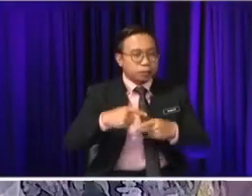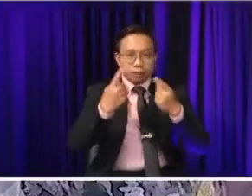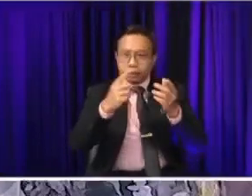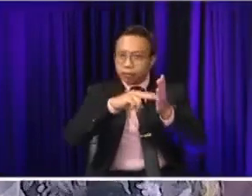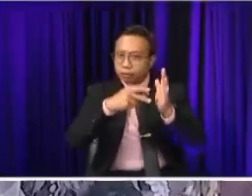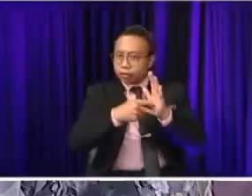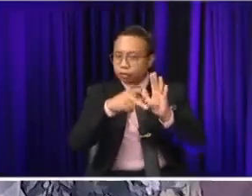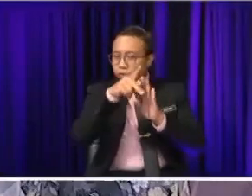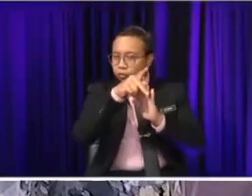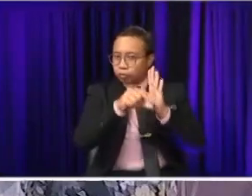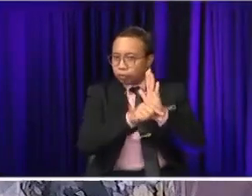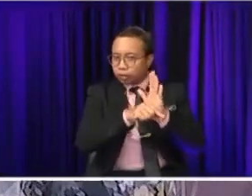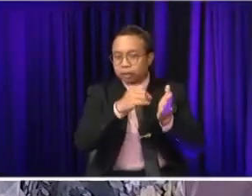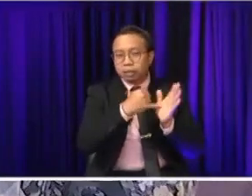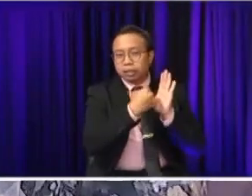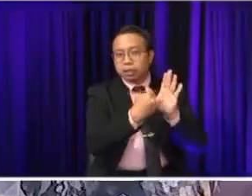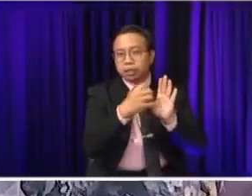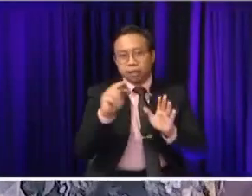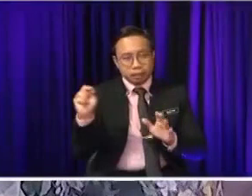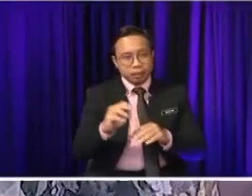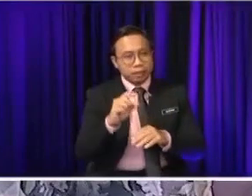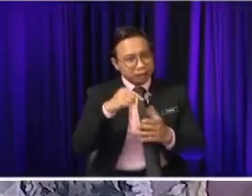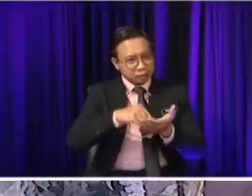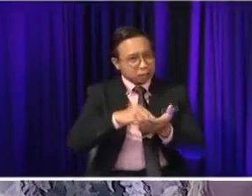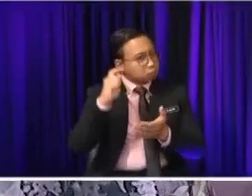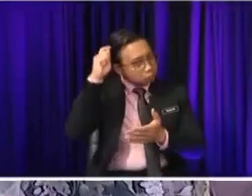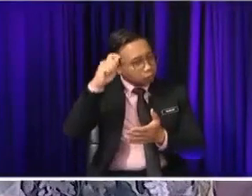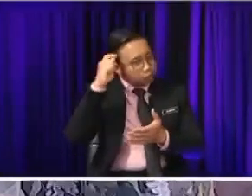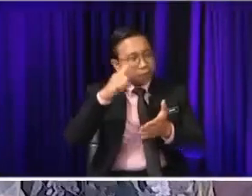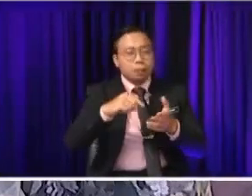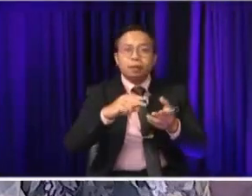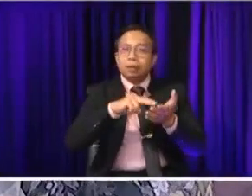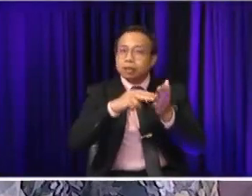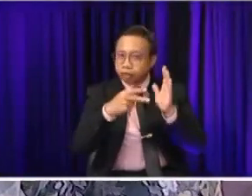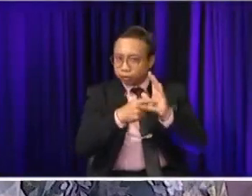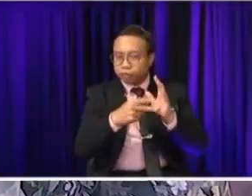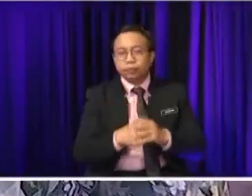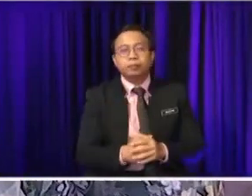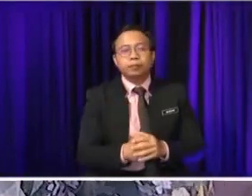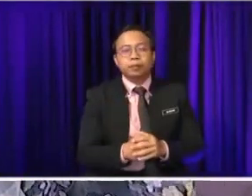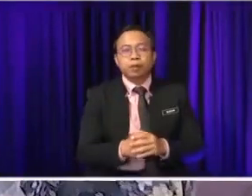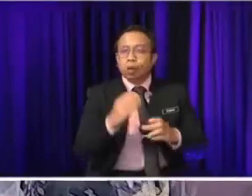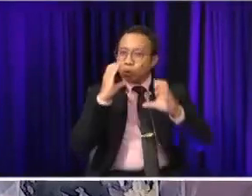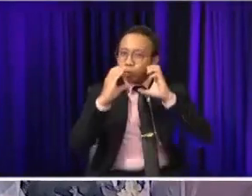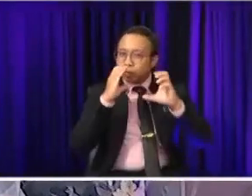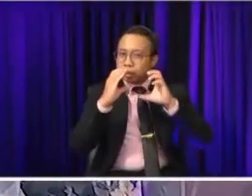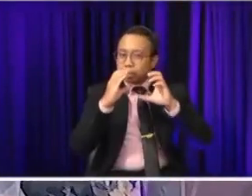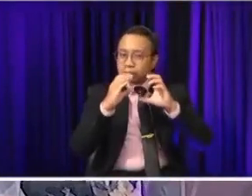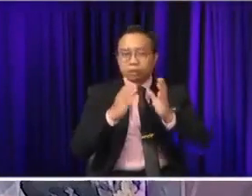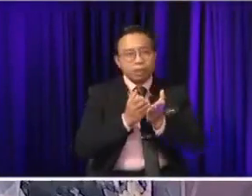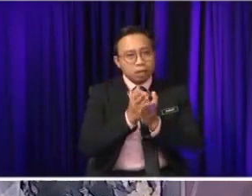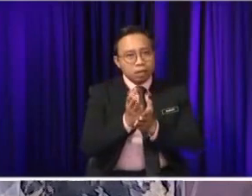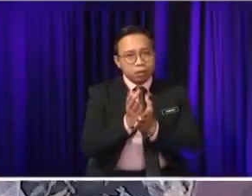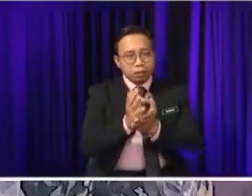yang ini adalah secara teori apa masuk iklan yang tersebut Iklan adalah komunikasi melalui